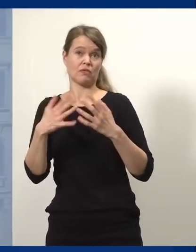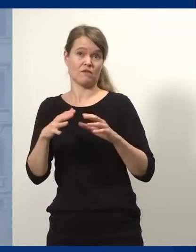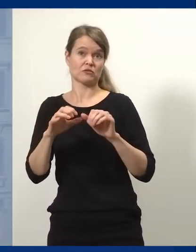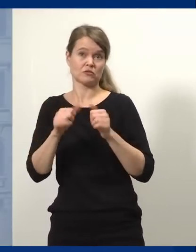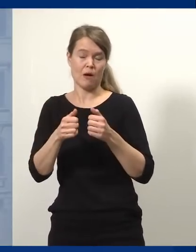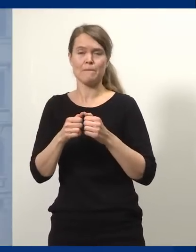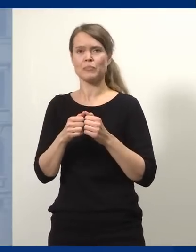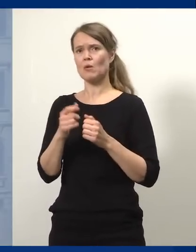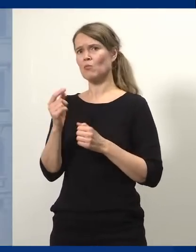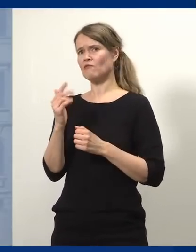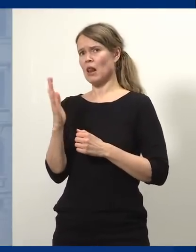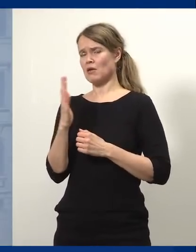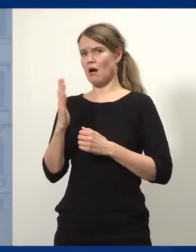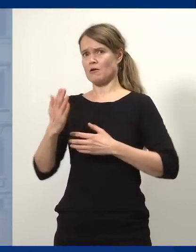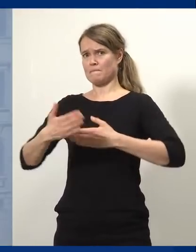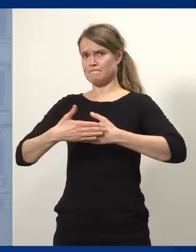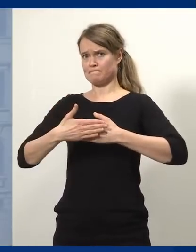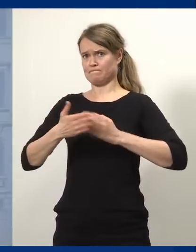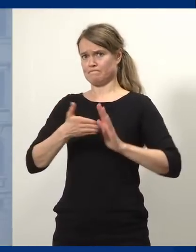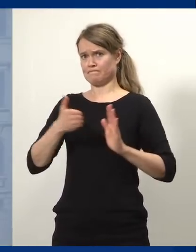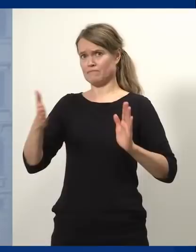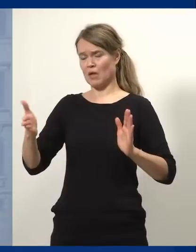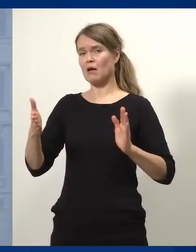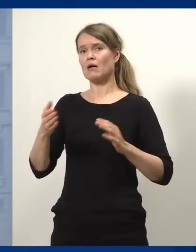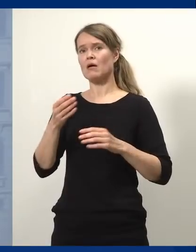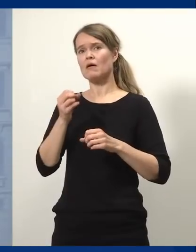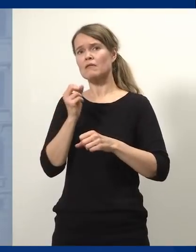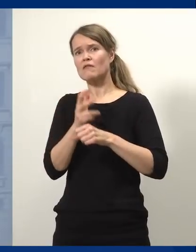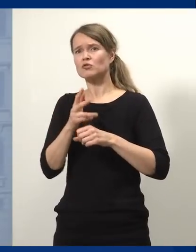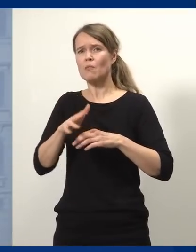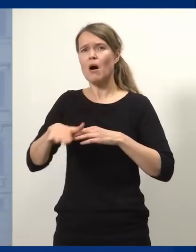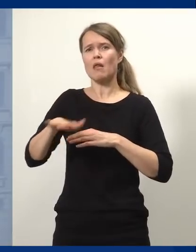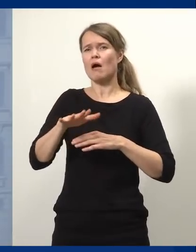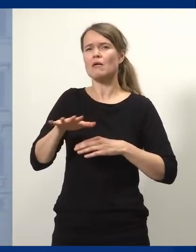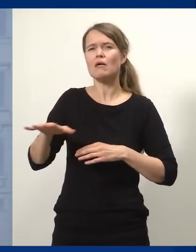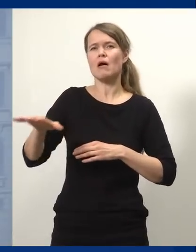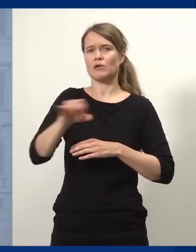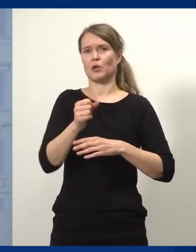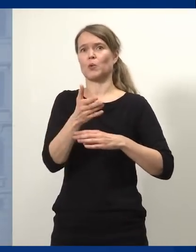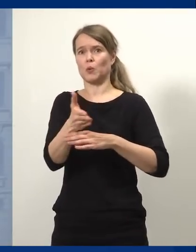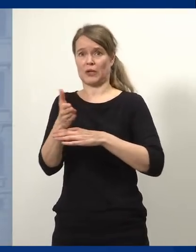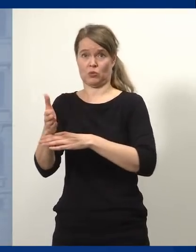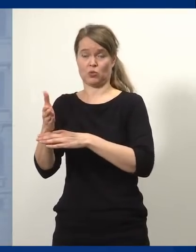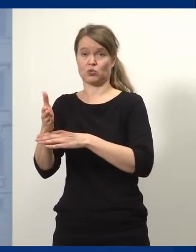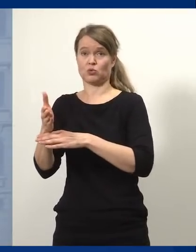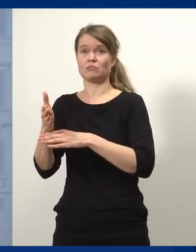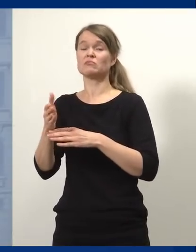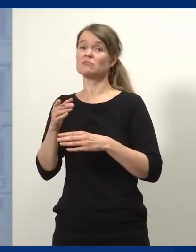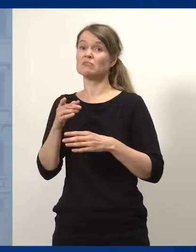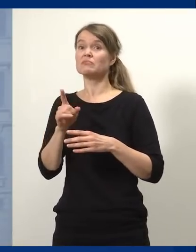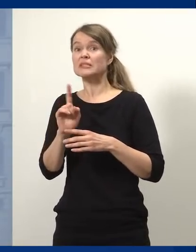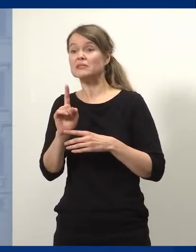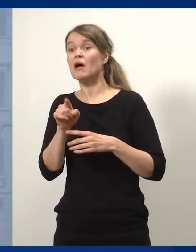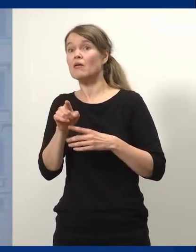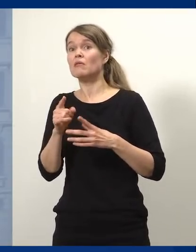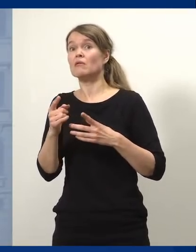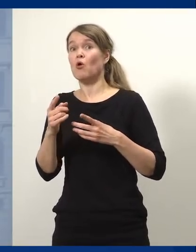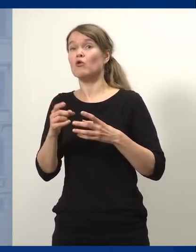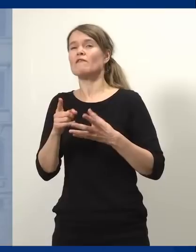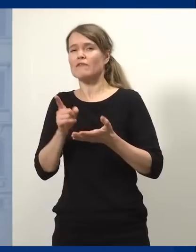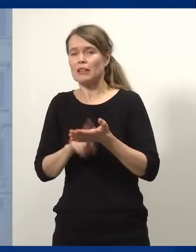koskee kaikkia ravitsemisalan yrityksiä alueilla, joissa se on välttämätöntä epidemian